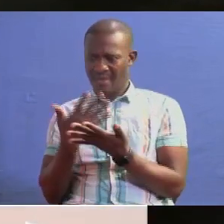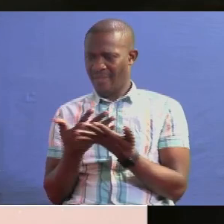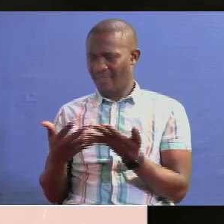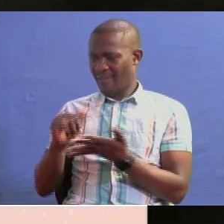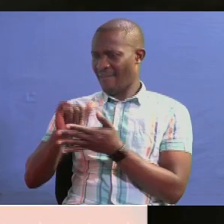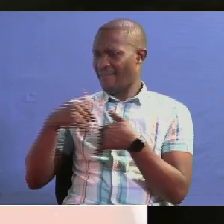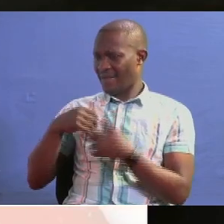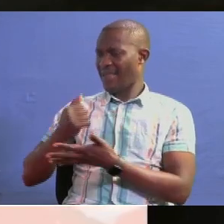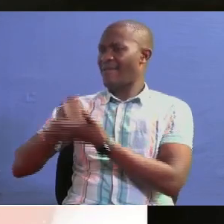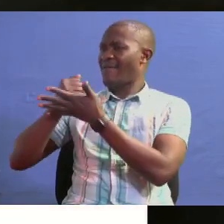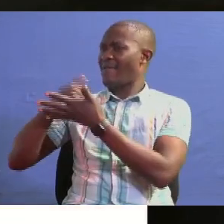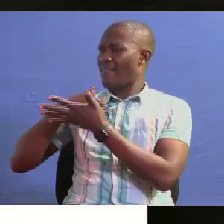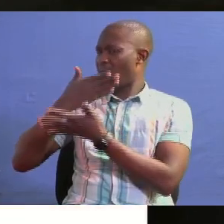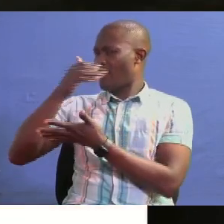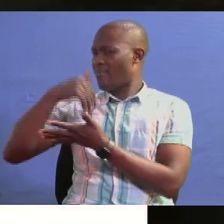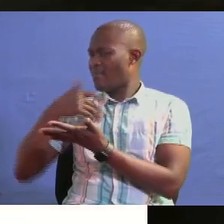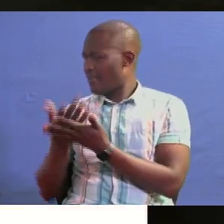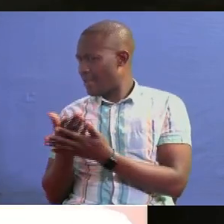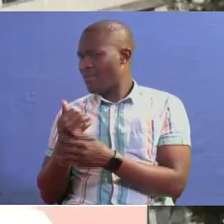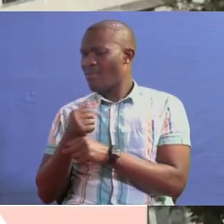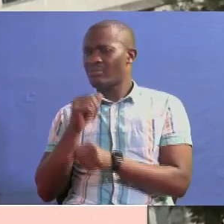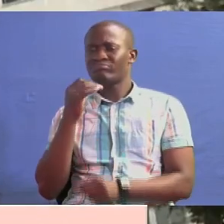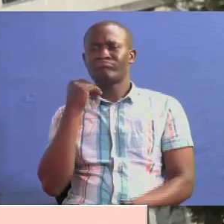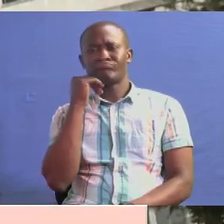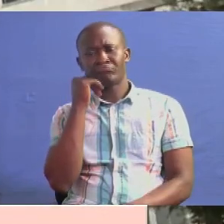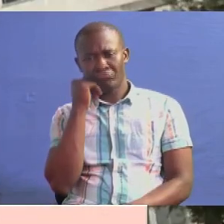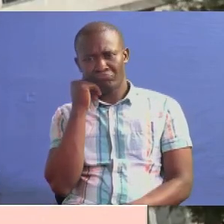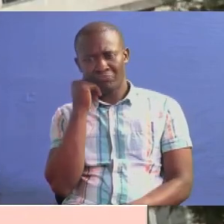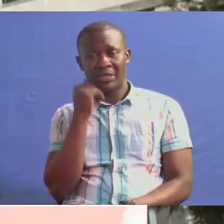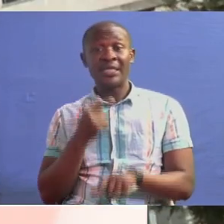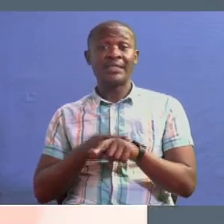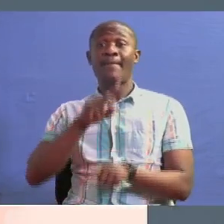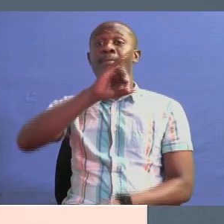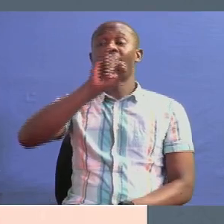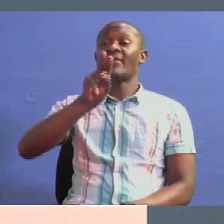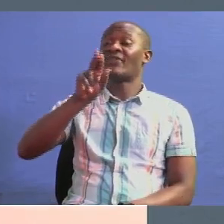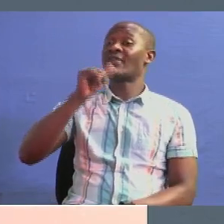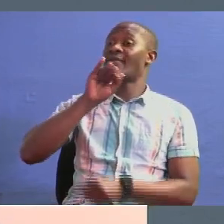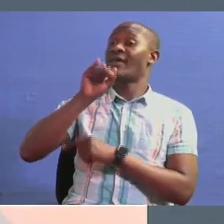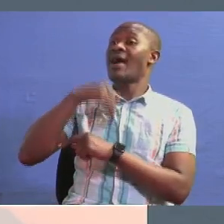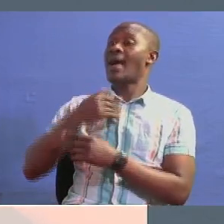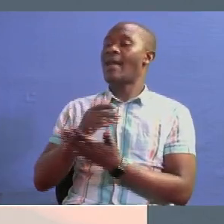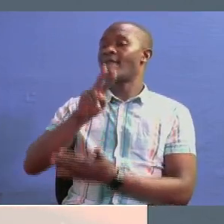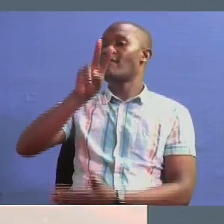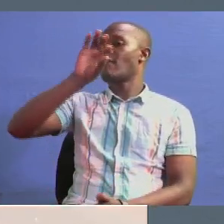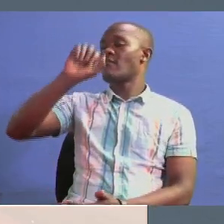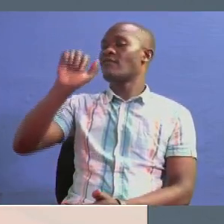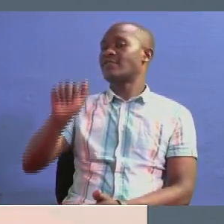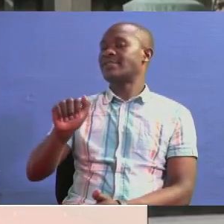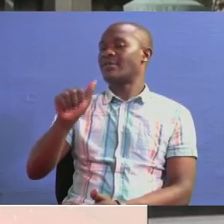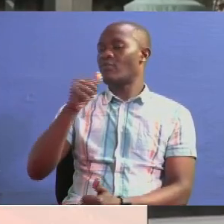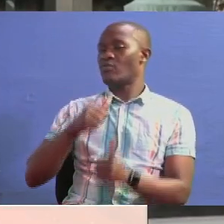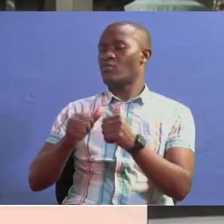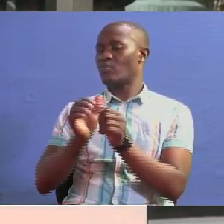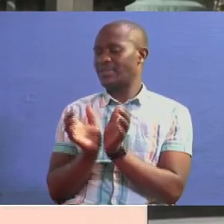ambavyo vitawasaidia kuboresha huduma ya mgonjwa. Wakati Jessica alipomba visa iliyohitajika ya wanafunzi ya F1 ambayo